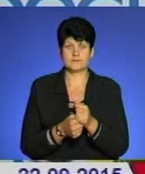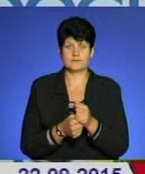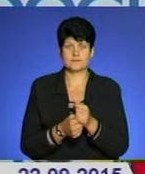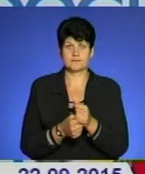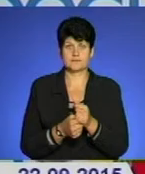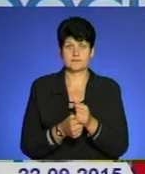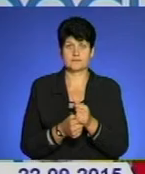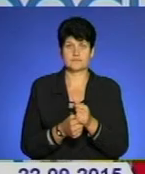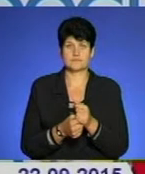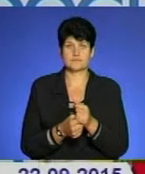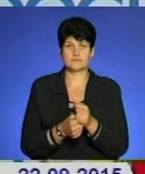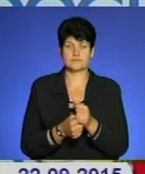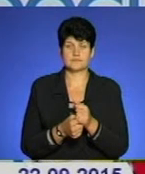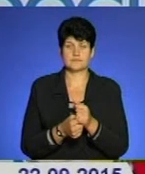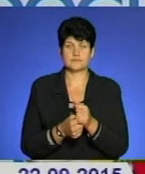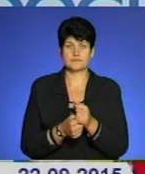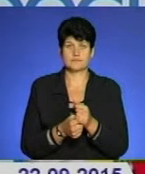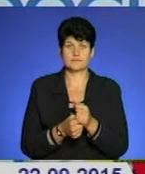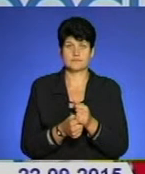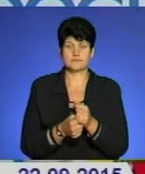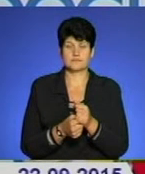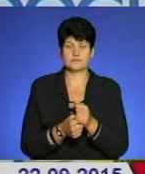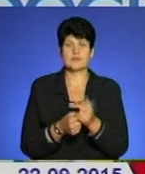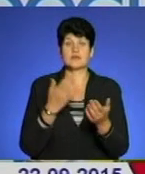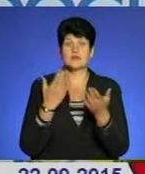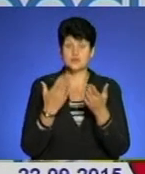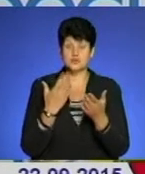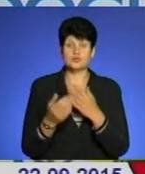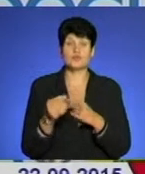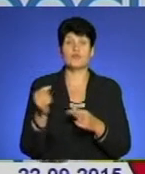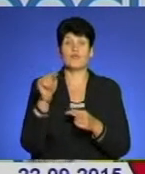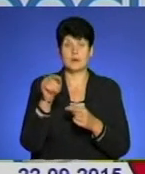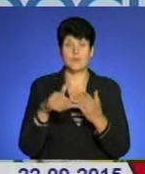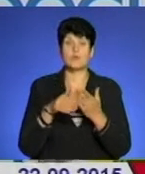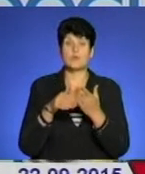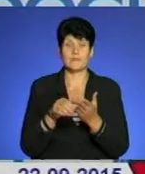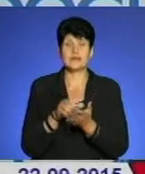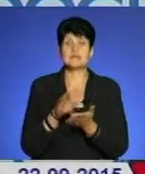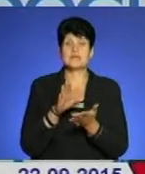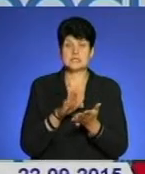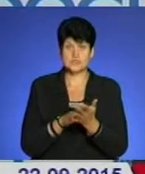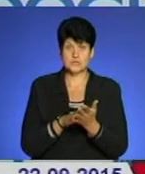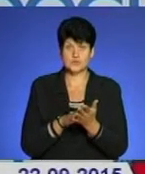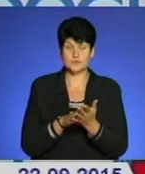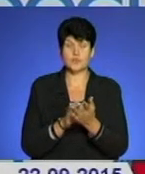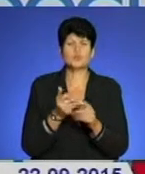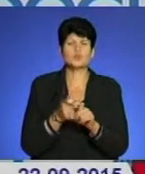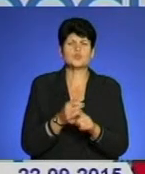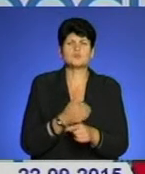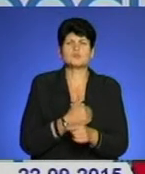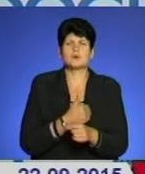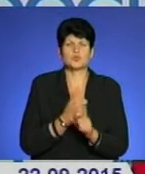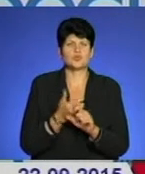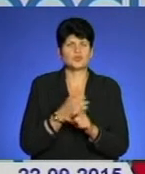important to get the confirmation code immediately from them. Якщо все-таки вам хтось допомагає з реєстрацією, дуже бажано і